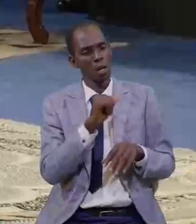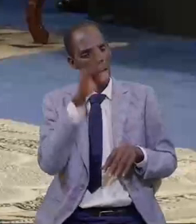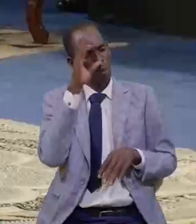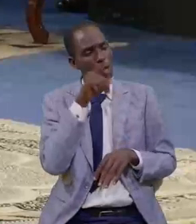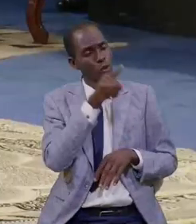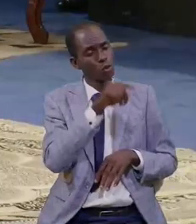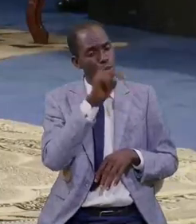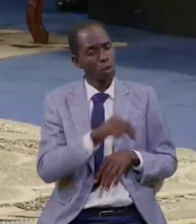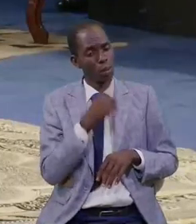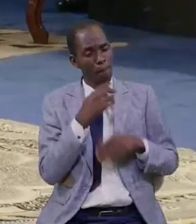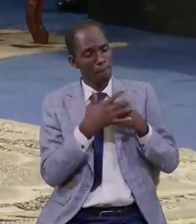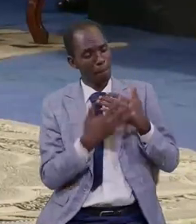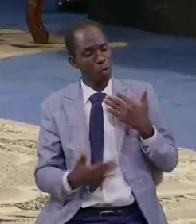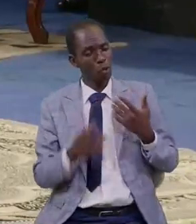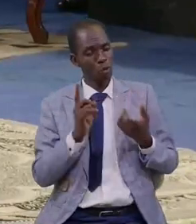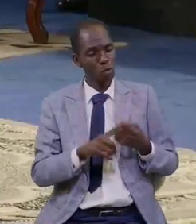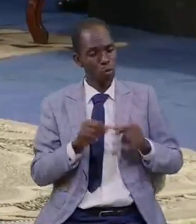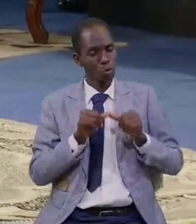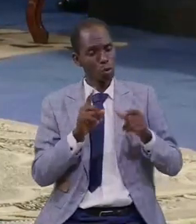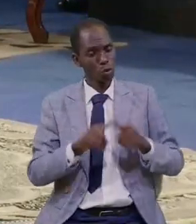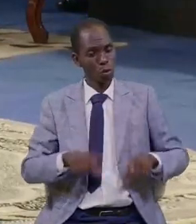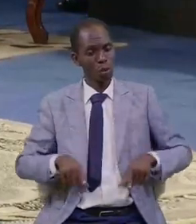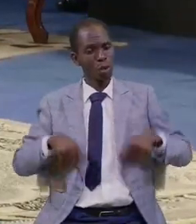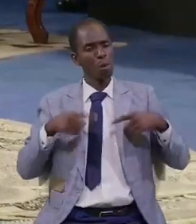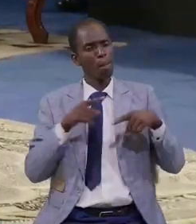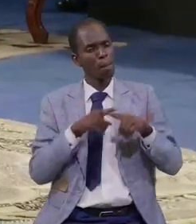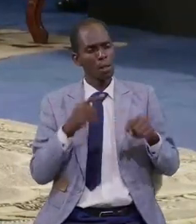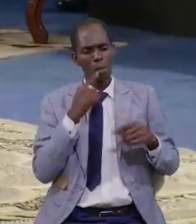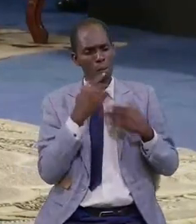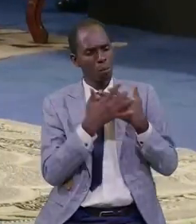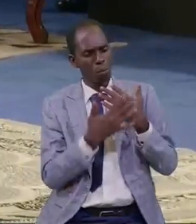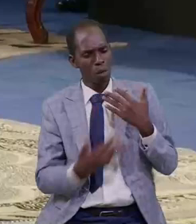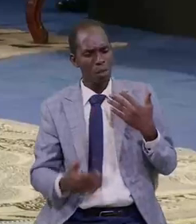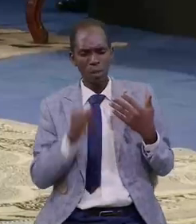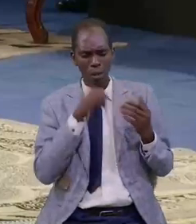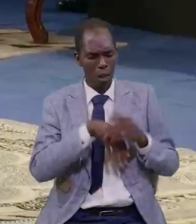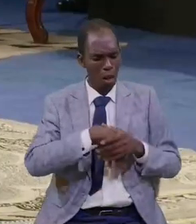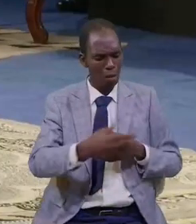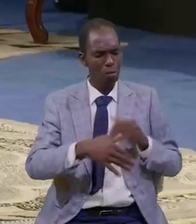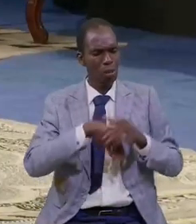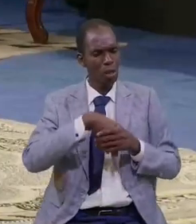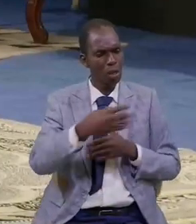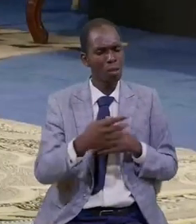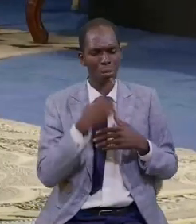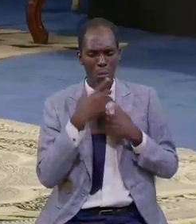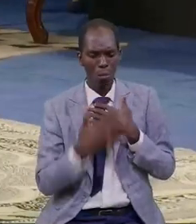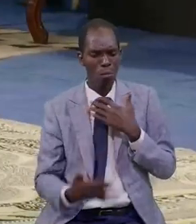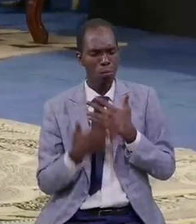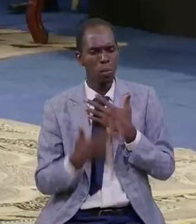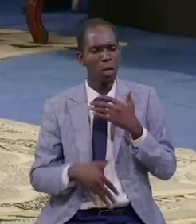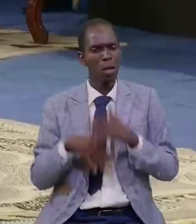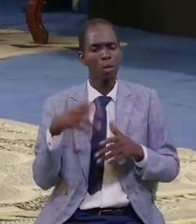besoin du sang pour qu'il soit VI vent mais le sang coule le sang sort de son corps